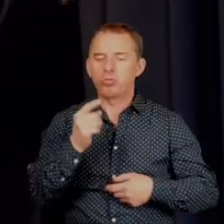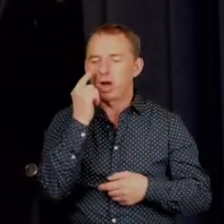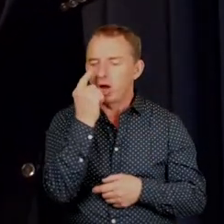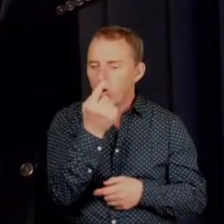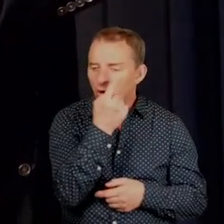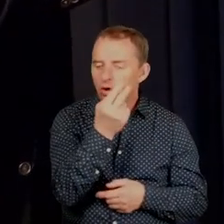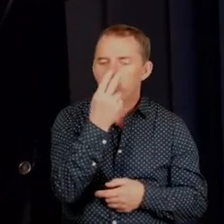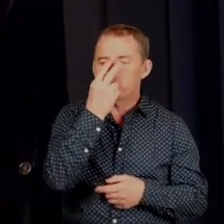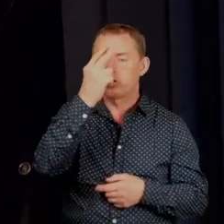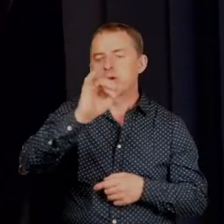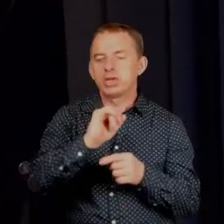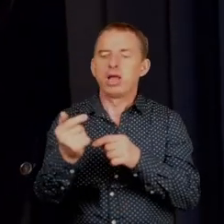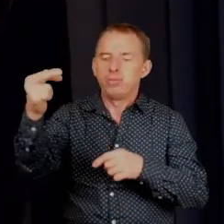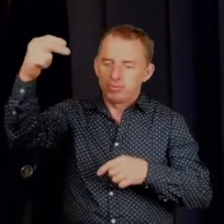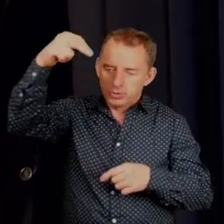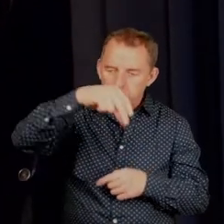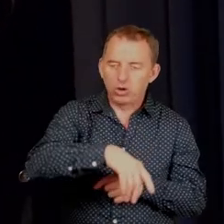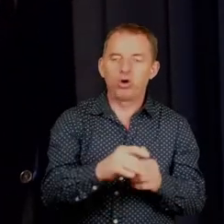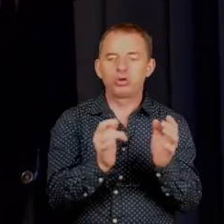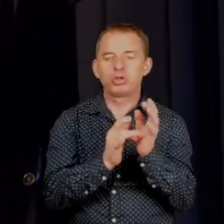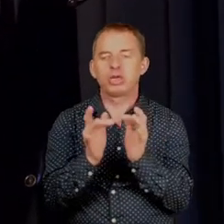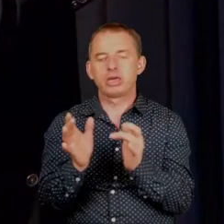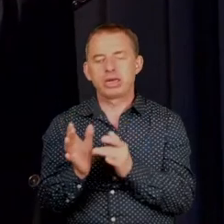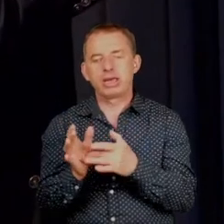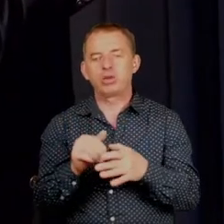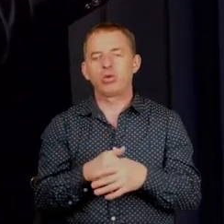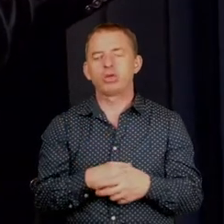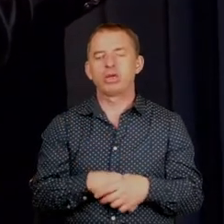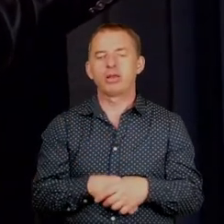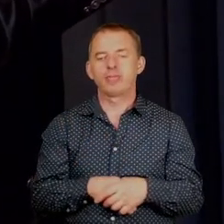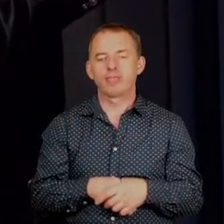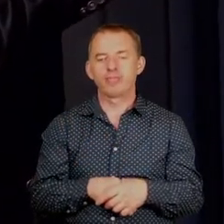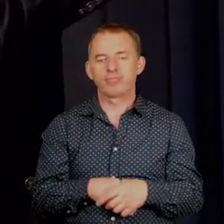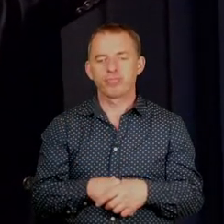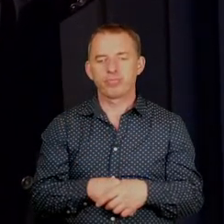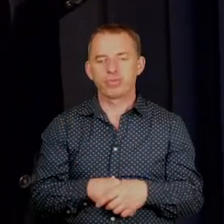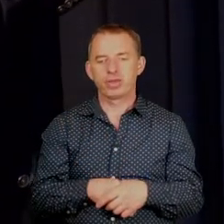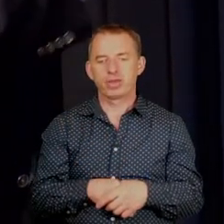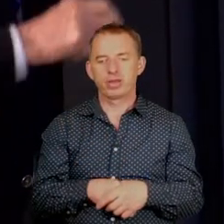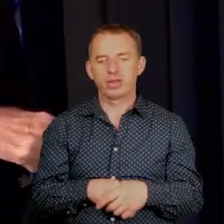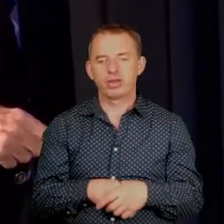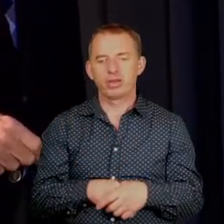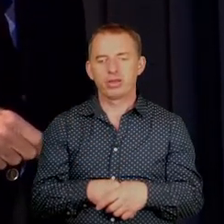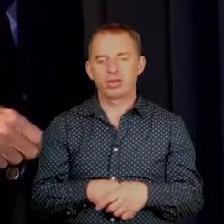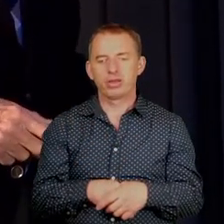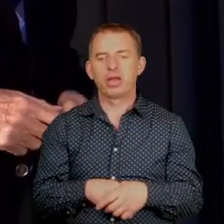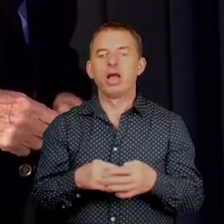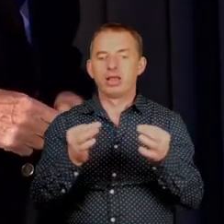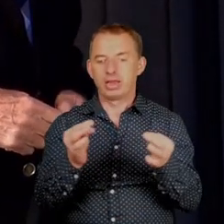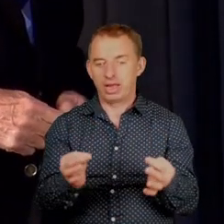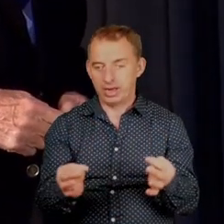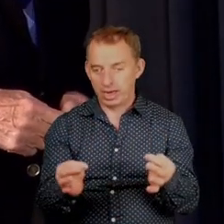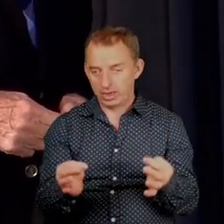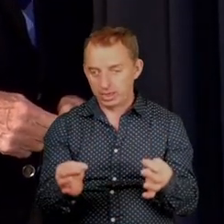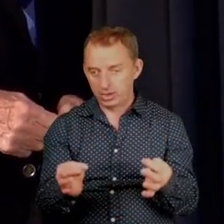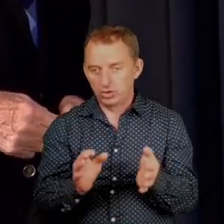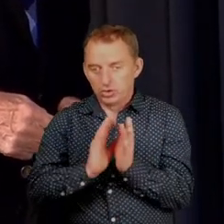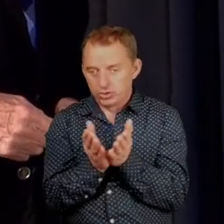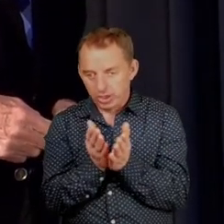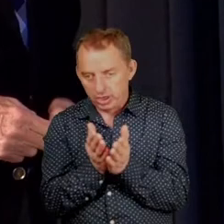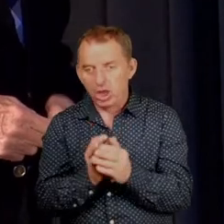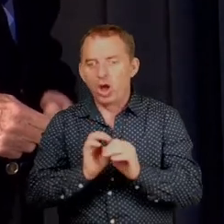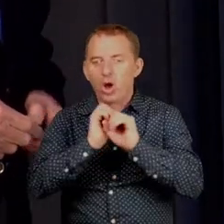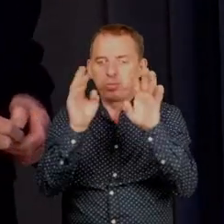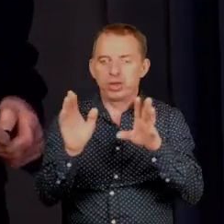says, behold. And he ends the book of Revelation, John does, in 22, verse 12. I teraz księga